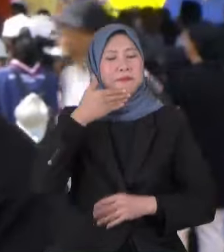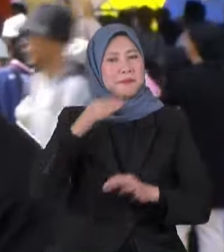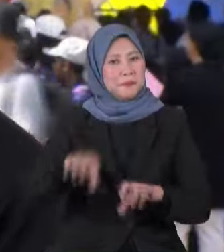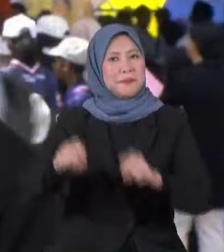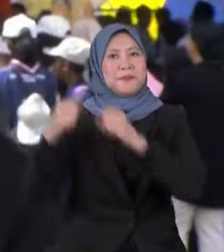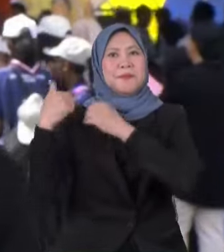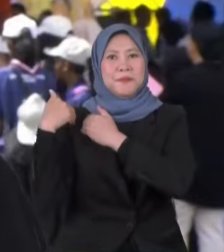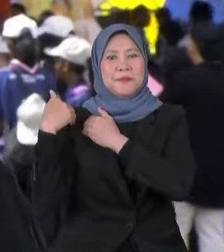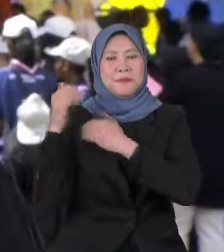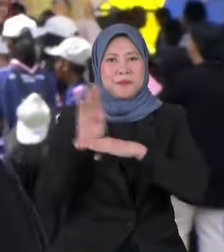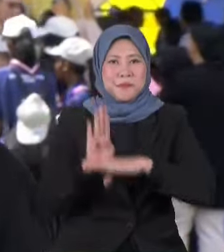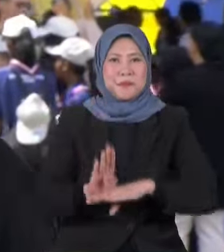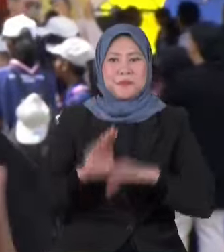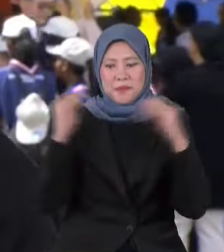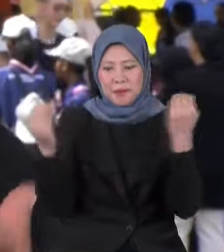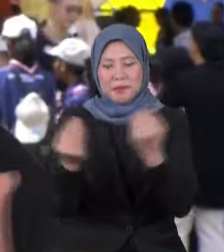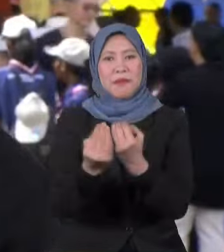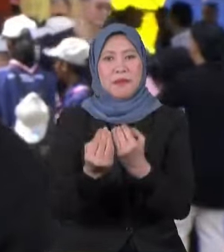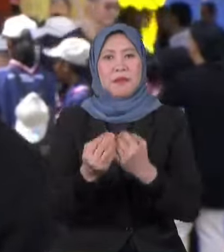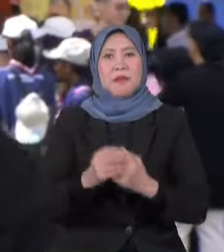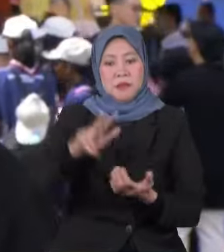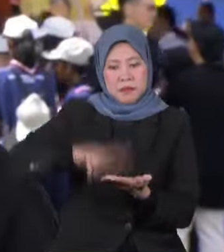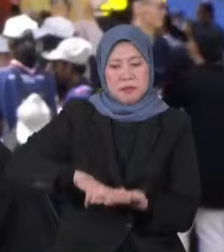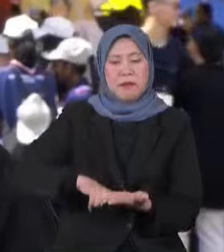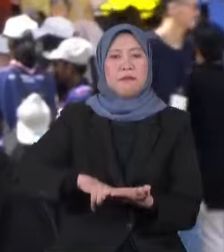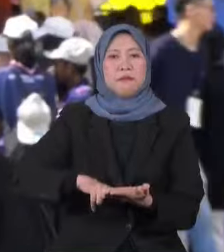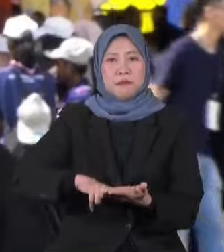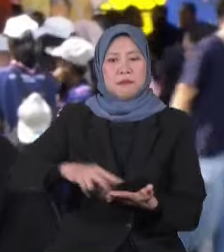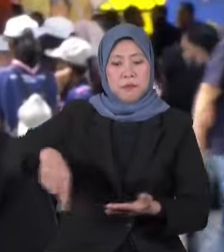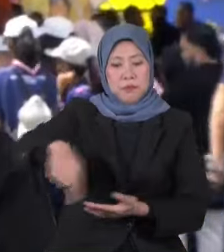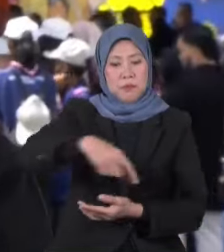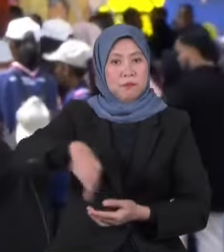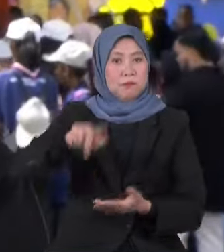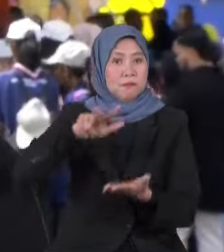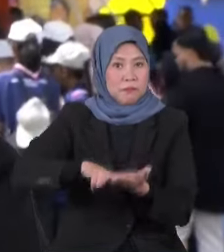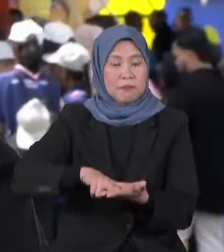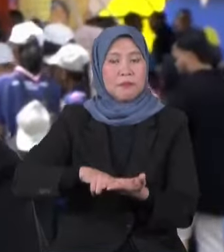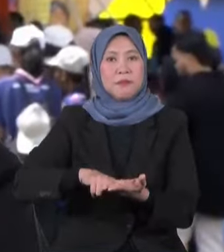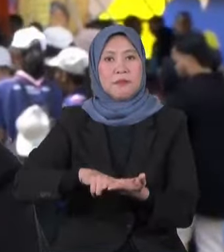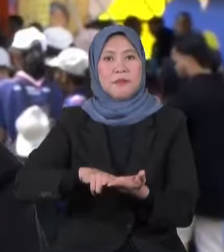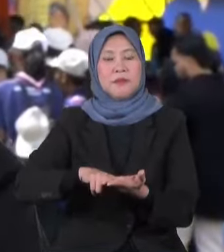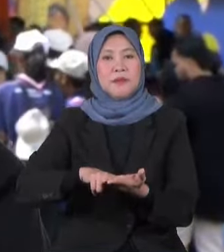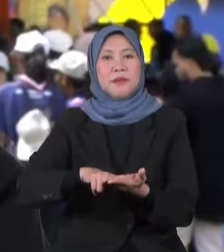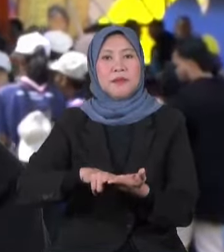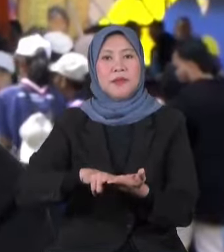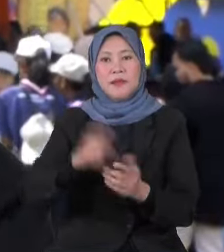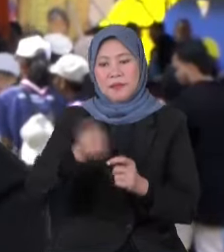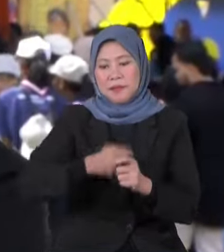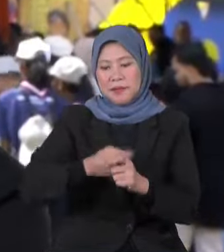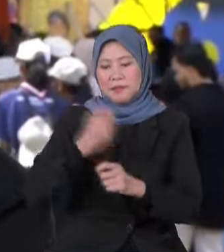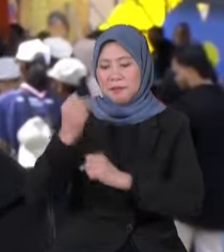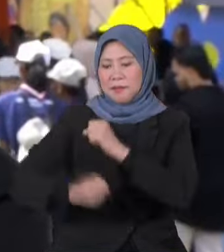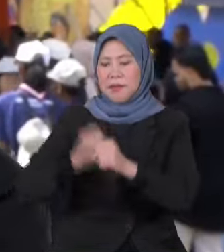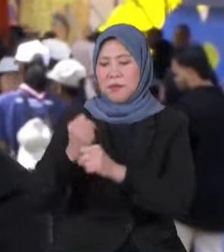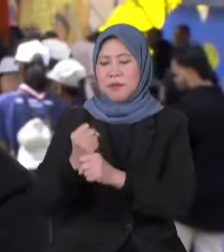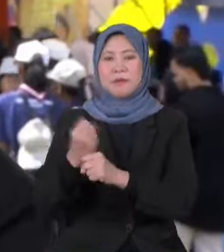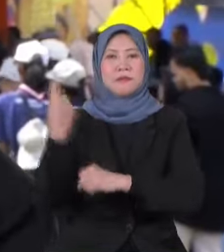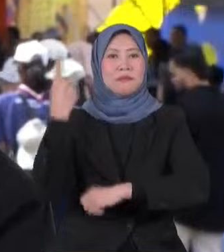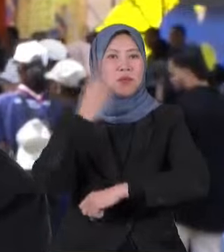dalam pembudayaan masyarakat dan sebagainya. Jadi ini adalah pengiktirafan bagi mereka. Kita nak tahu supaya setiap tahun ada satu